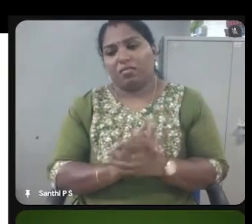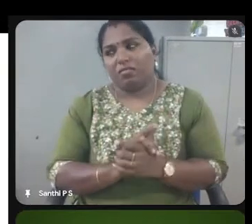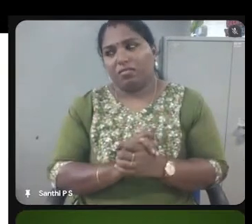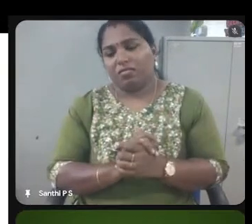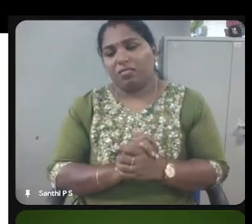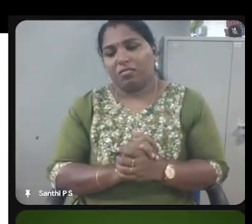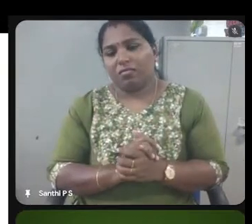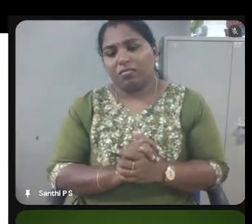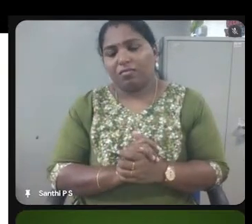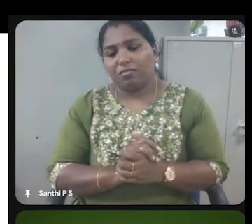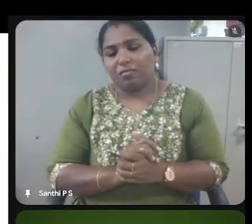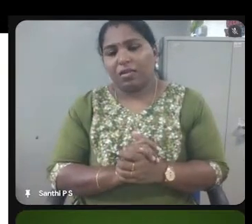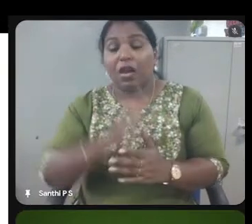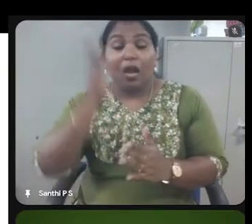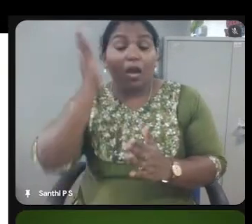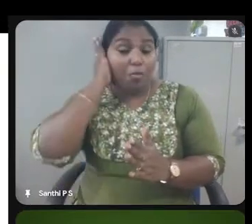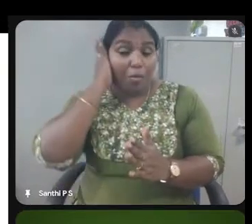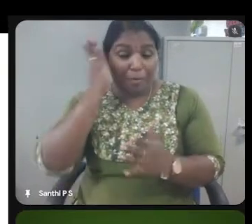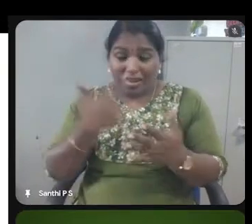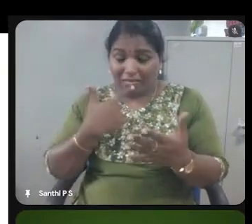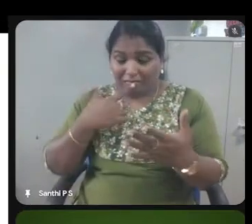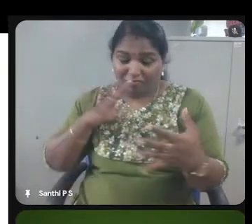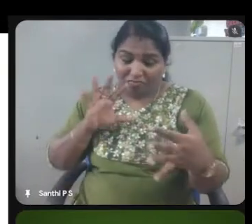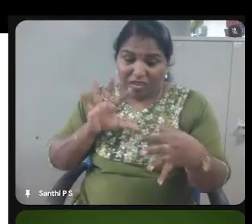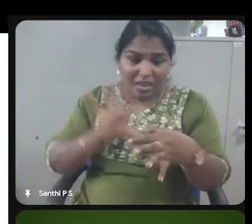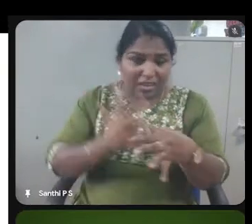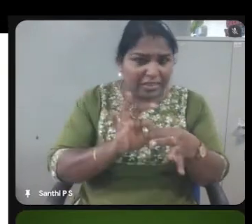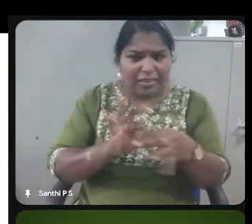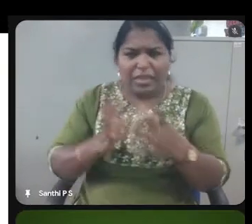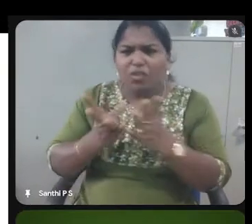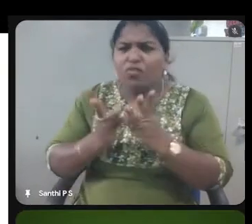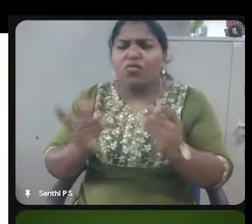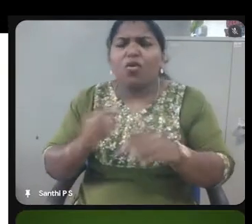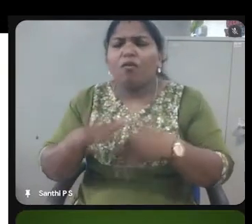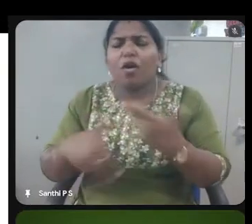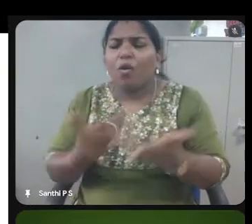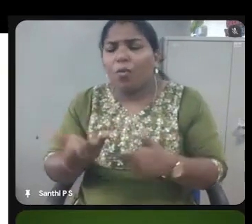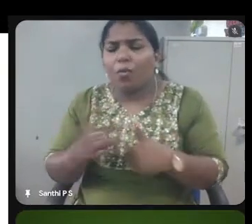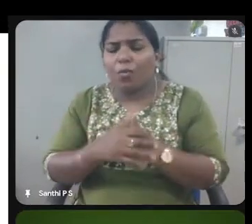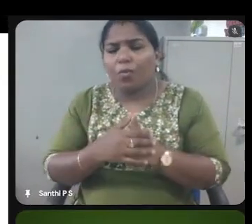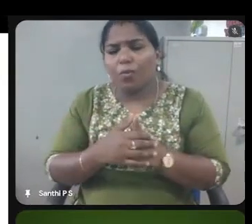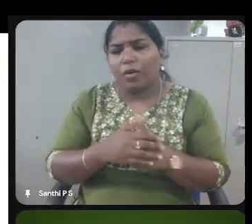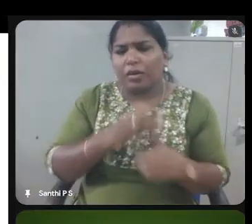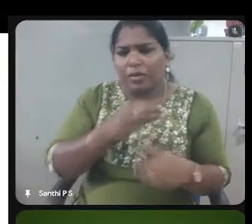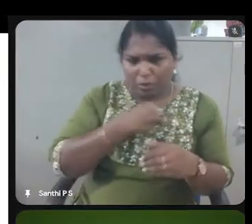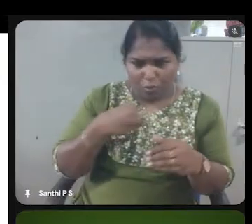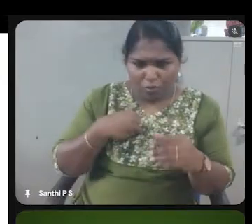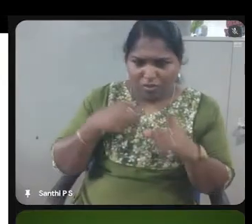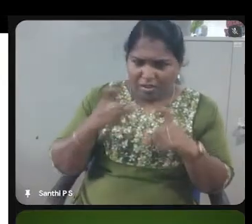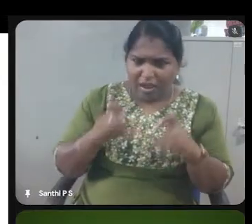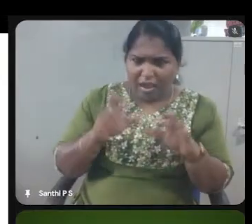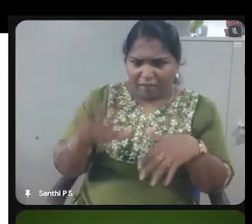സ്ക്രീൻ അഡിക്ഷന്റെ ട്രീറ്റ്മെന്റ് എന്താണ് എന്നും ചോദ്യം വന്നിട്ടുണ്ട്. സ്ക്രീൻ അഡിക്ഷൻ ട്രീറ്റ്മെന്റ്